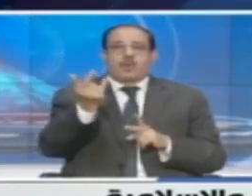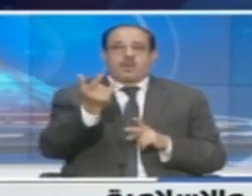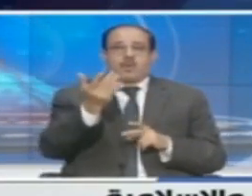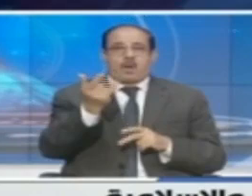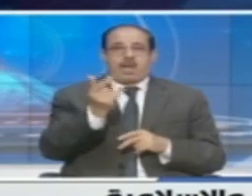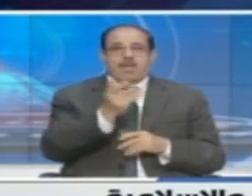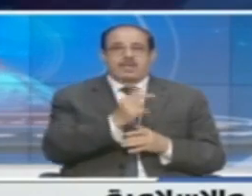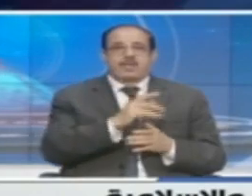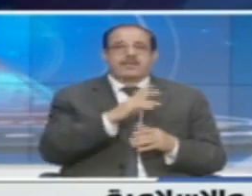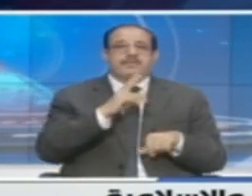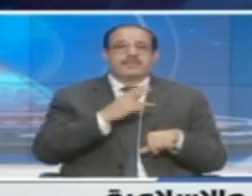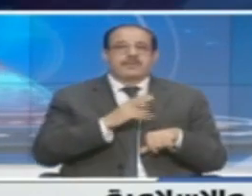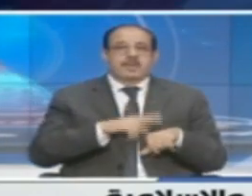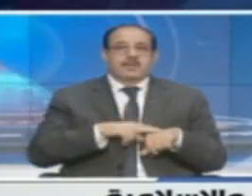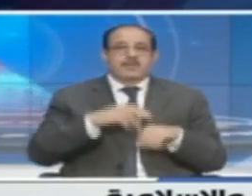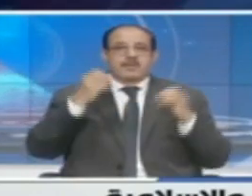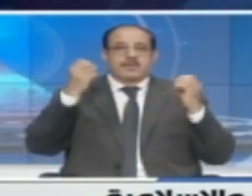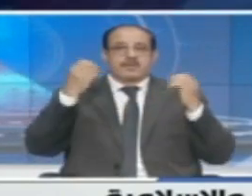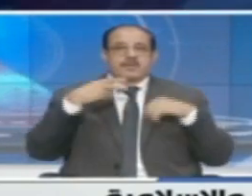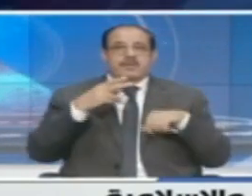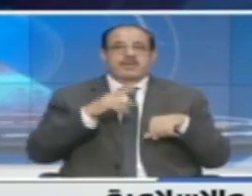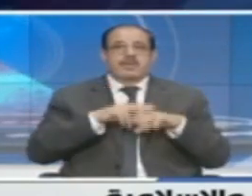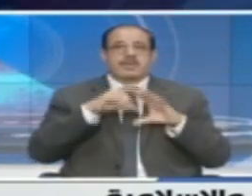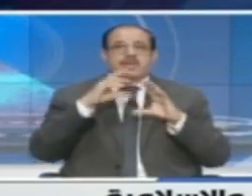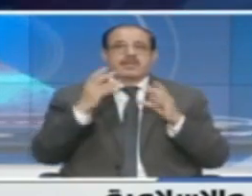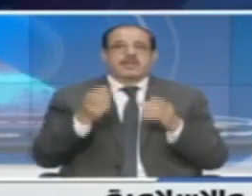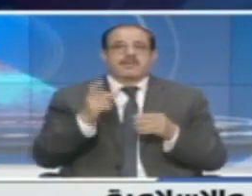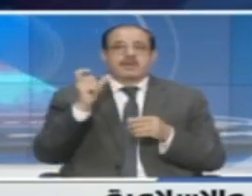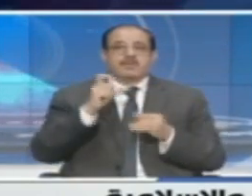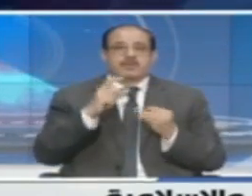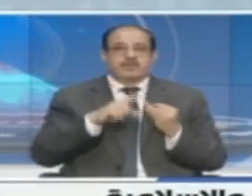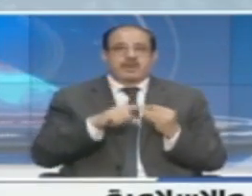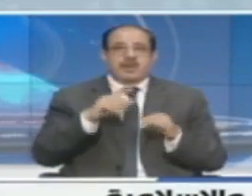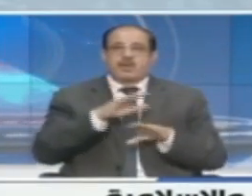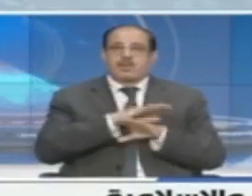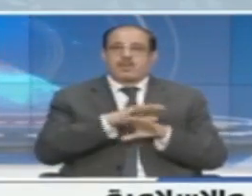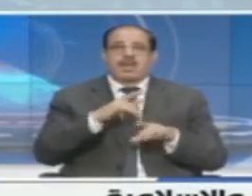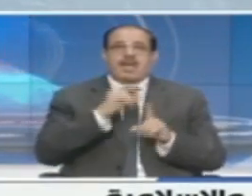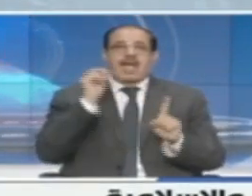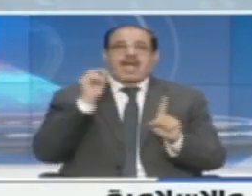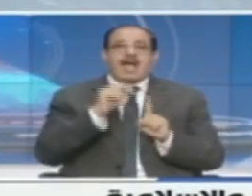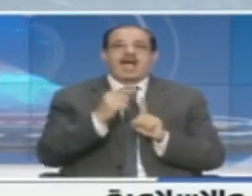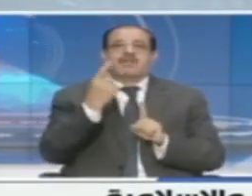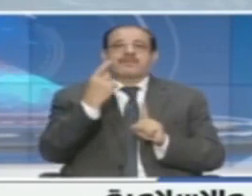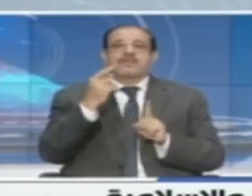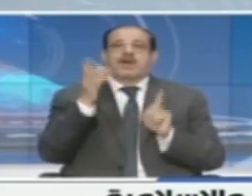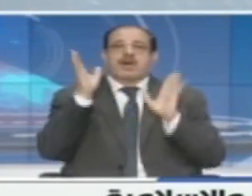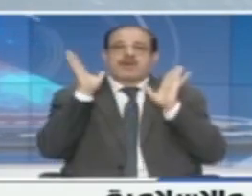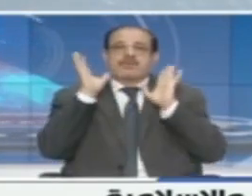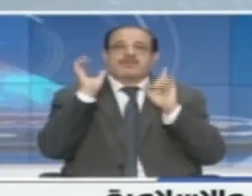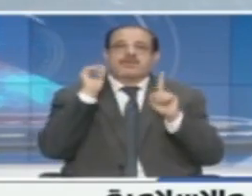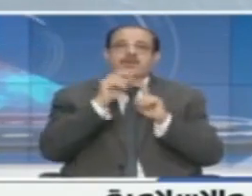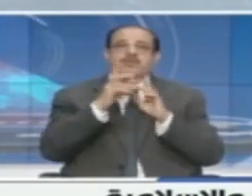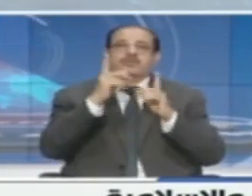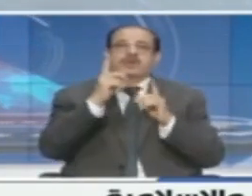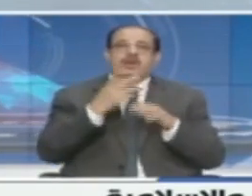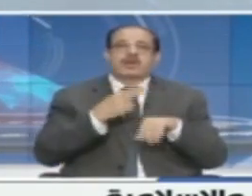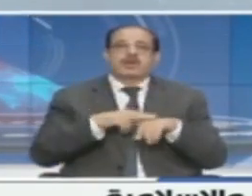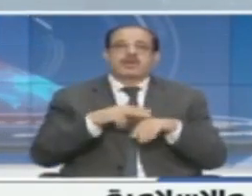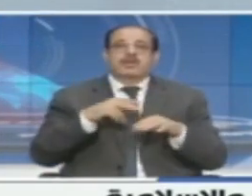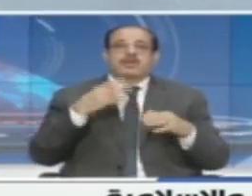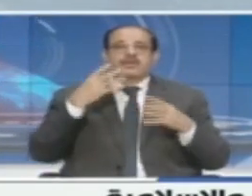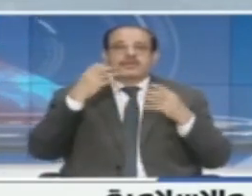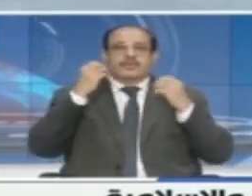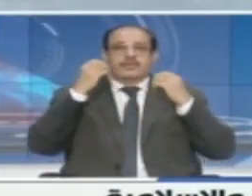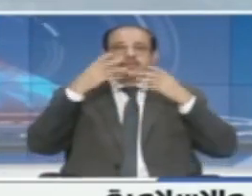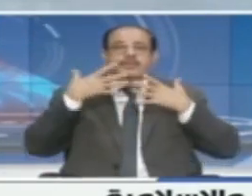لهم ولشعوبهم الشقيقة بهذه المناسبة المباركة التي تجمع المسلمين على وحدة الهدف والشعائر، وتتجلى